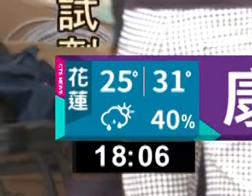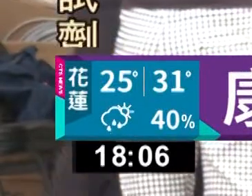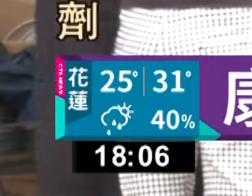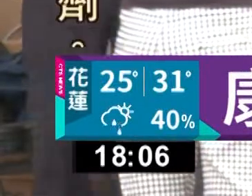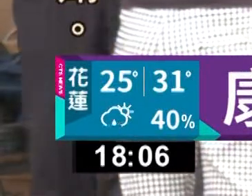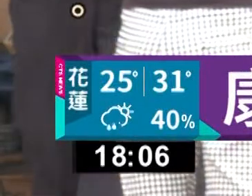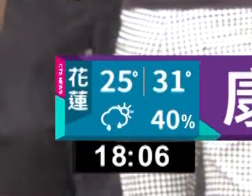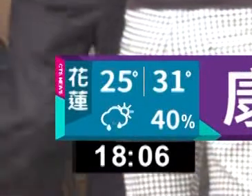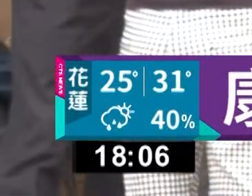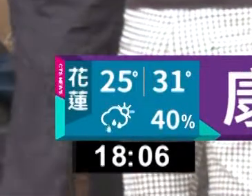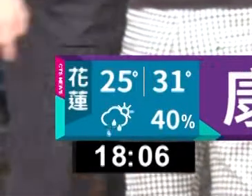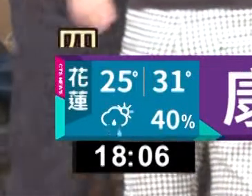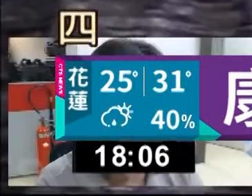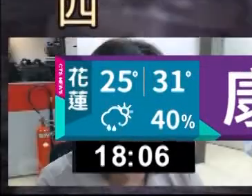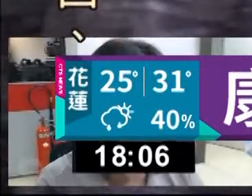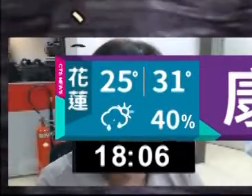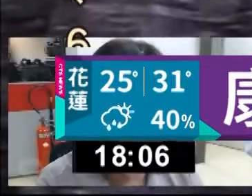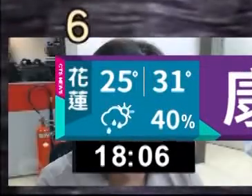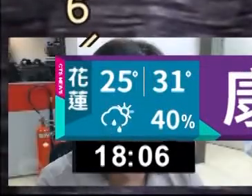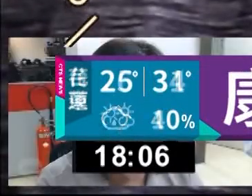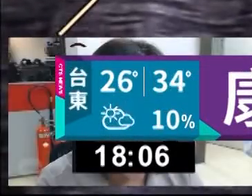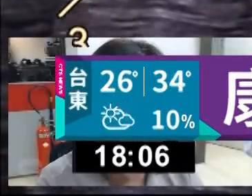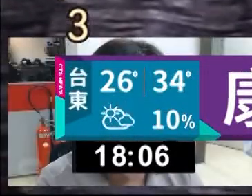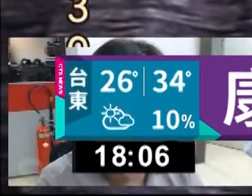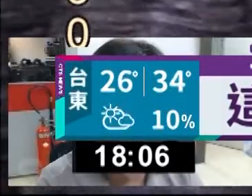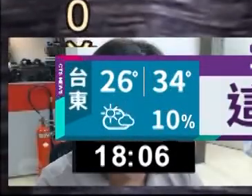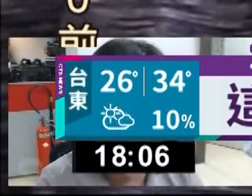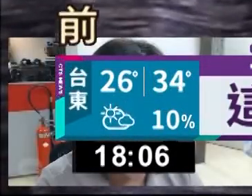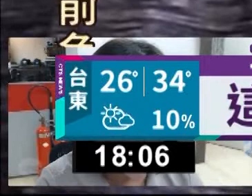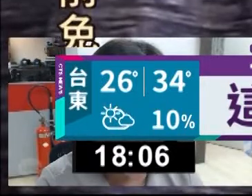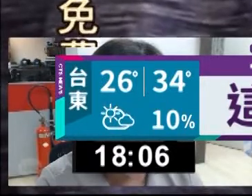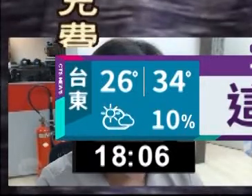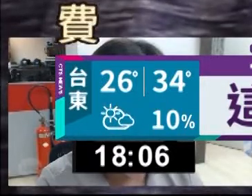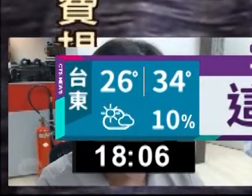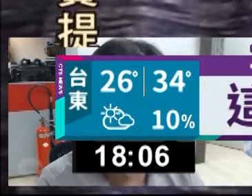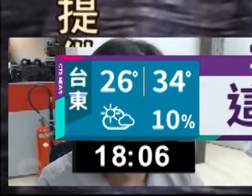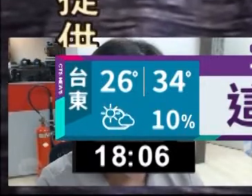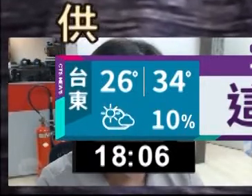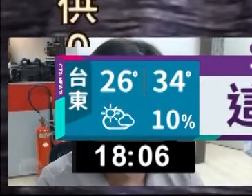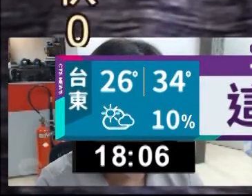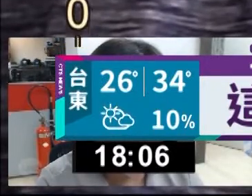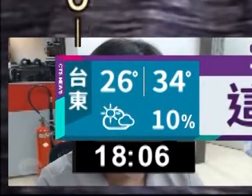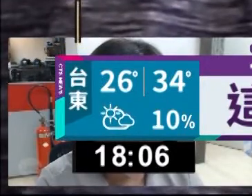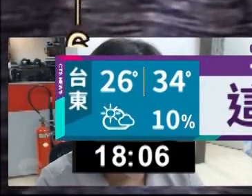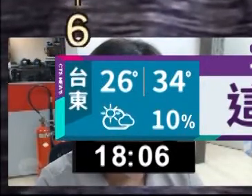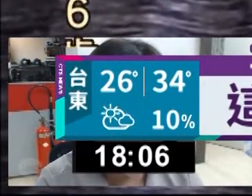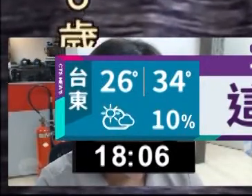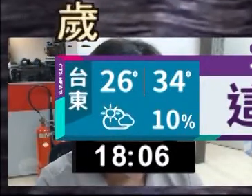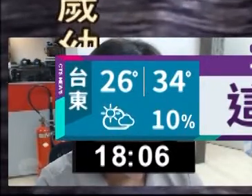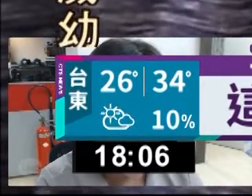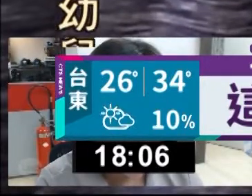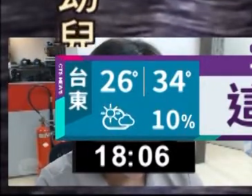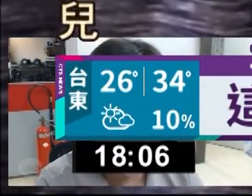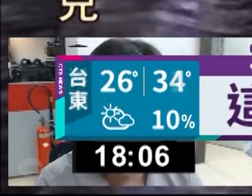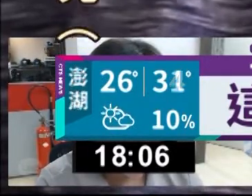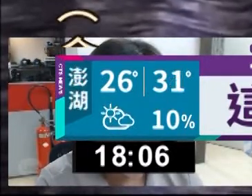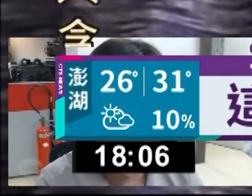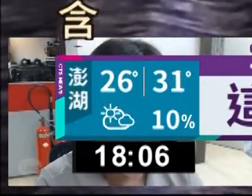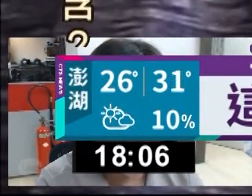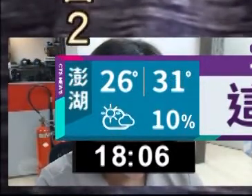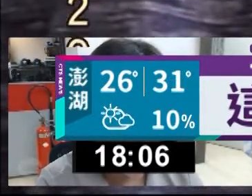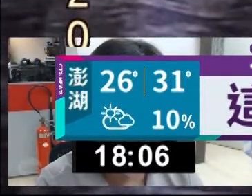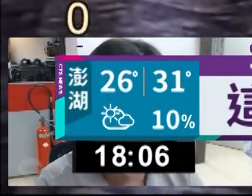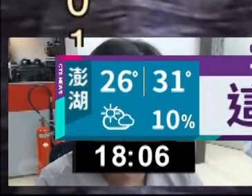生局，却都求助无门。 这一次非常非常严重，我前3天都是在高烧的状